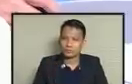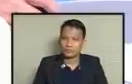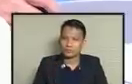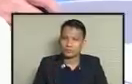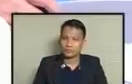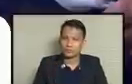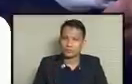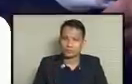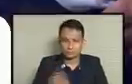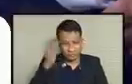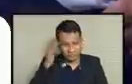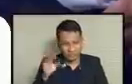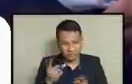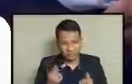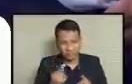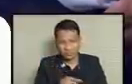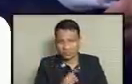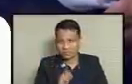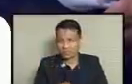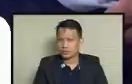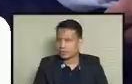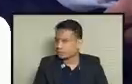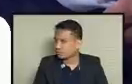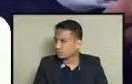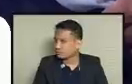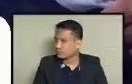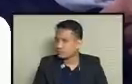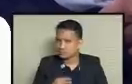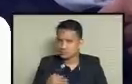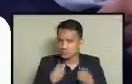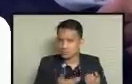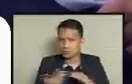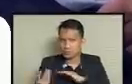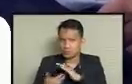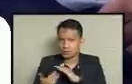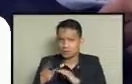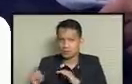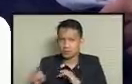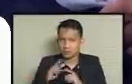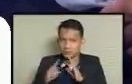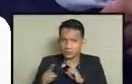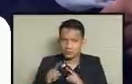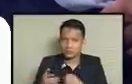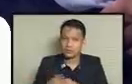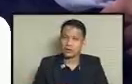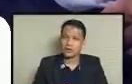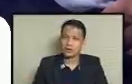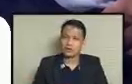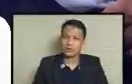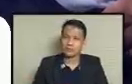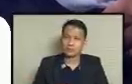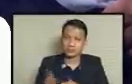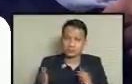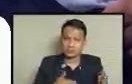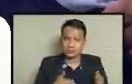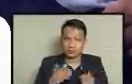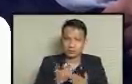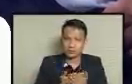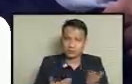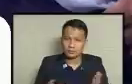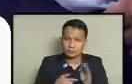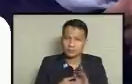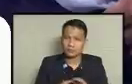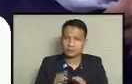Ewan ko lang, Sir, sa kanila. Kasi updated naman, Sir, magbigay yung kliyente nila. Kasi nakakausap naman namin yung may property manager naman sa amin